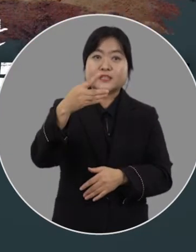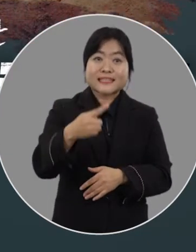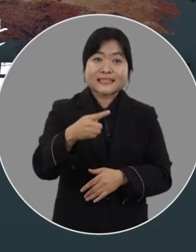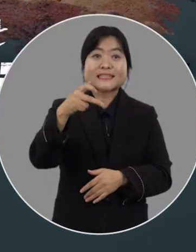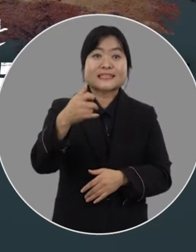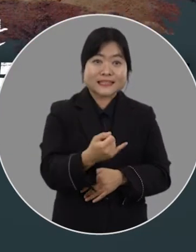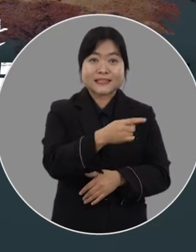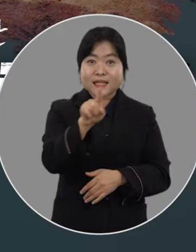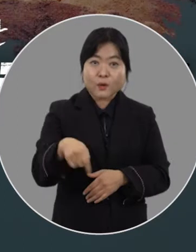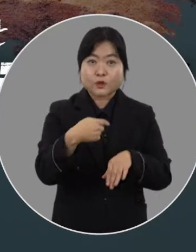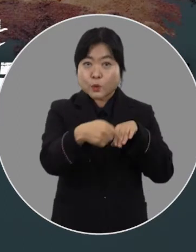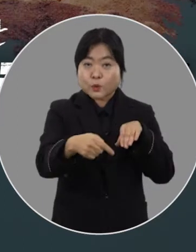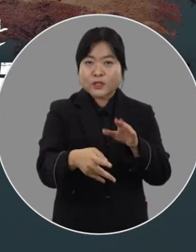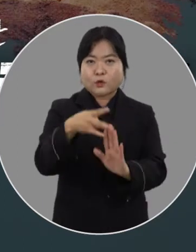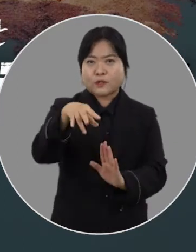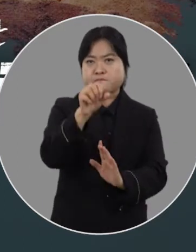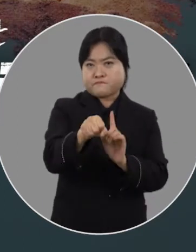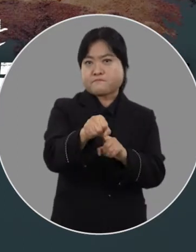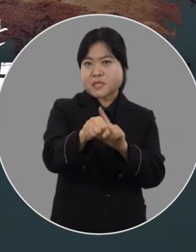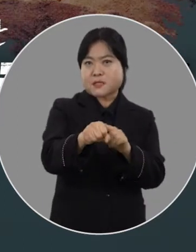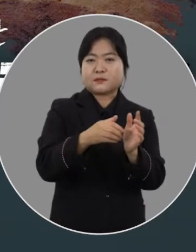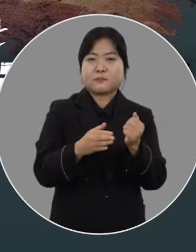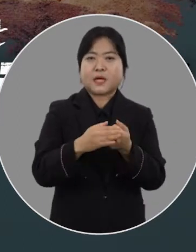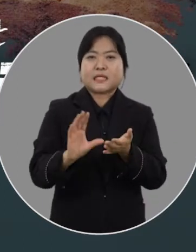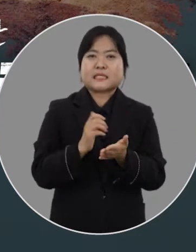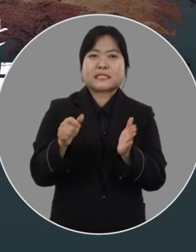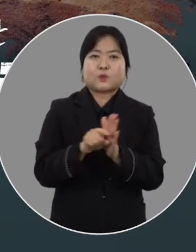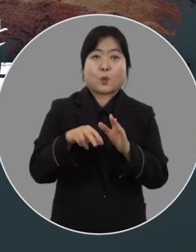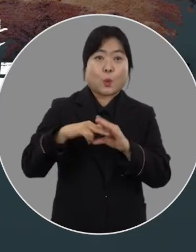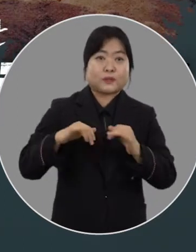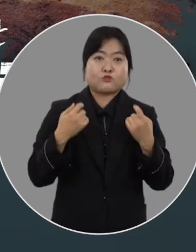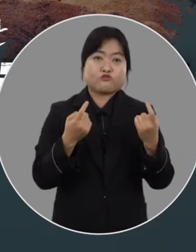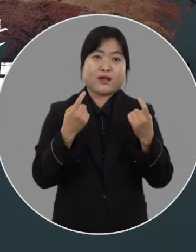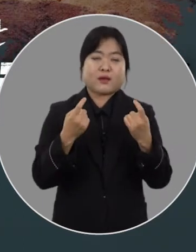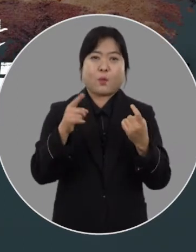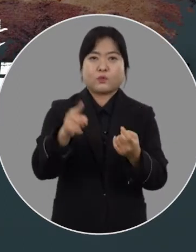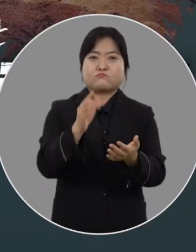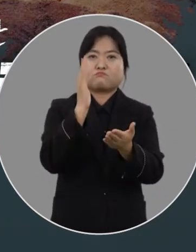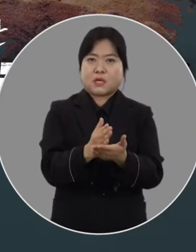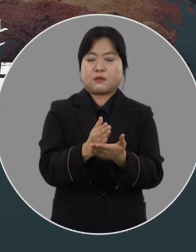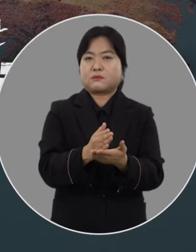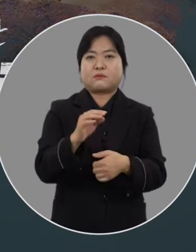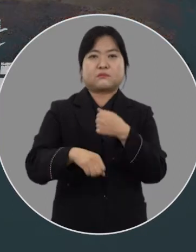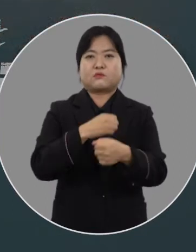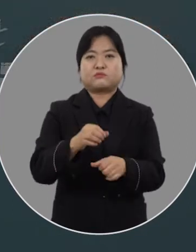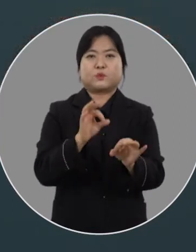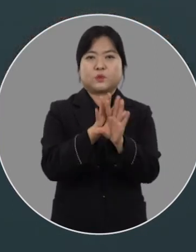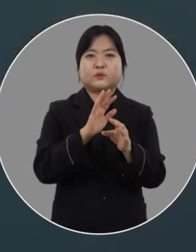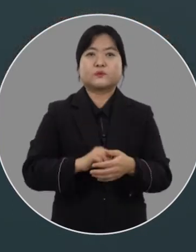하는 종족이 예루살렘을 점령하면서부터는 그리스도교의 순례객들은 더 이상 자유롭게 순례를 할 수가